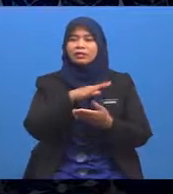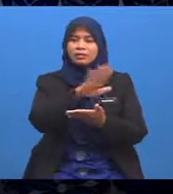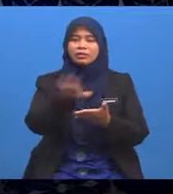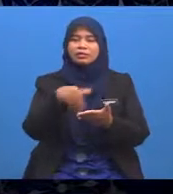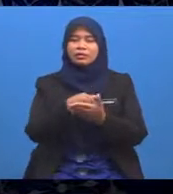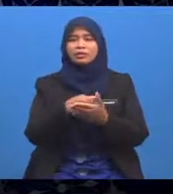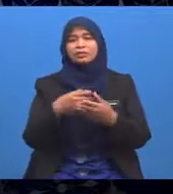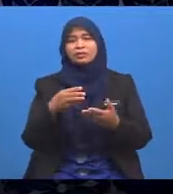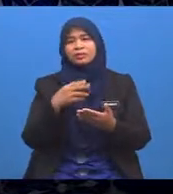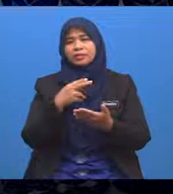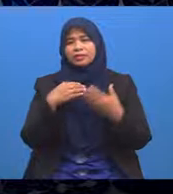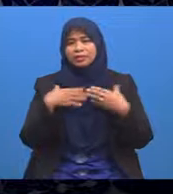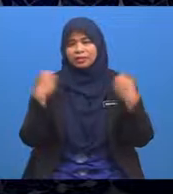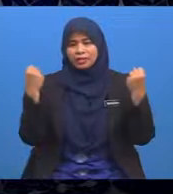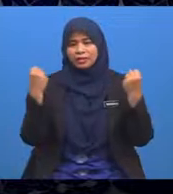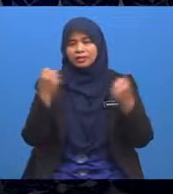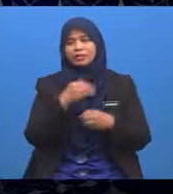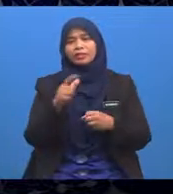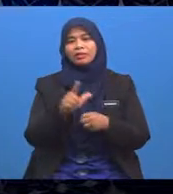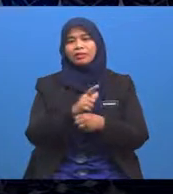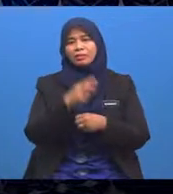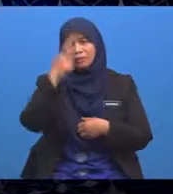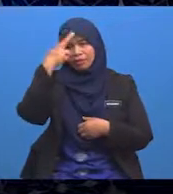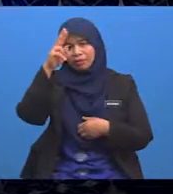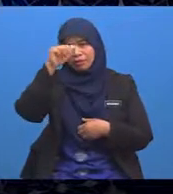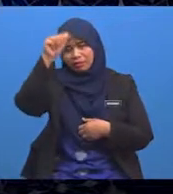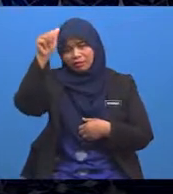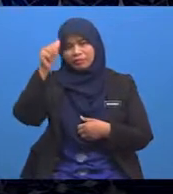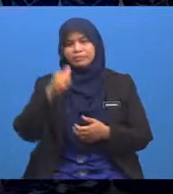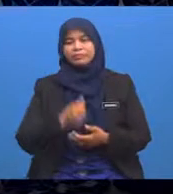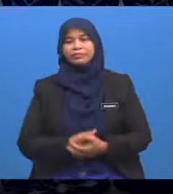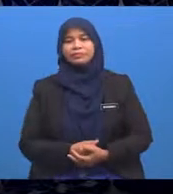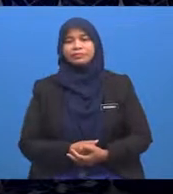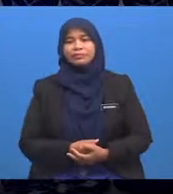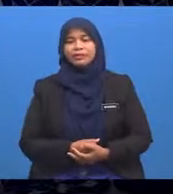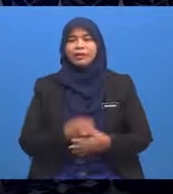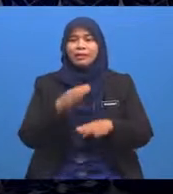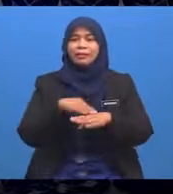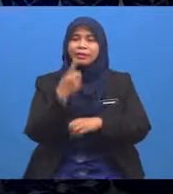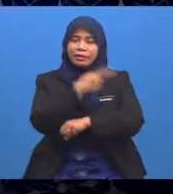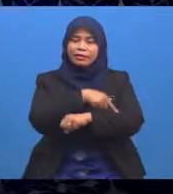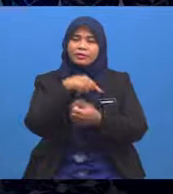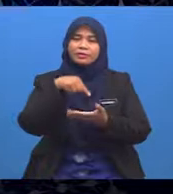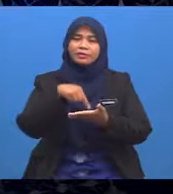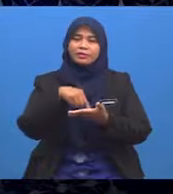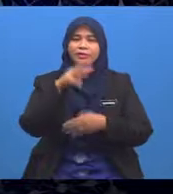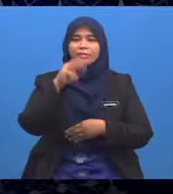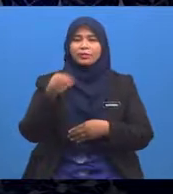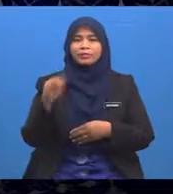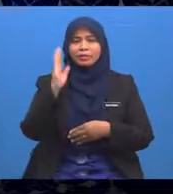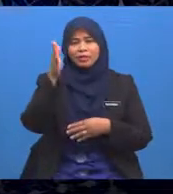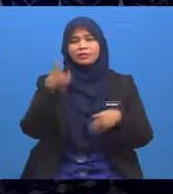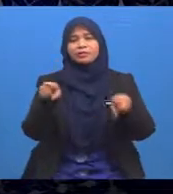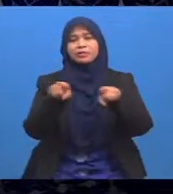dianugerahi nikmat sihat dan dilimpahi rahmat Allah Subhanahu wa taala. Pada hari ini, murid-murid akan